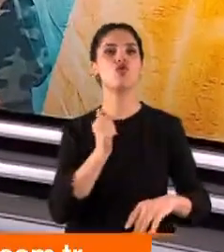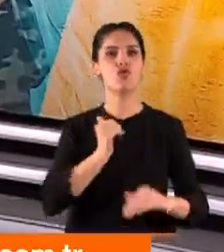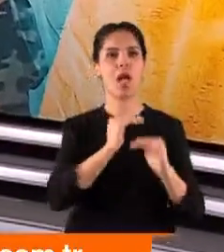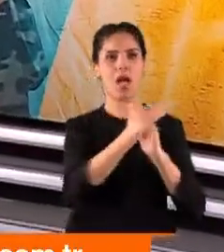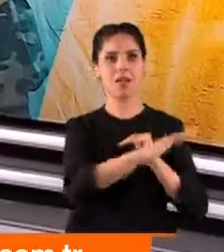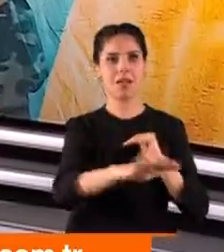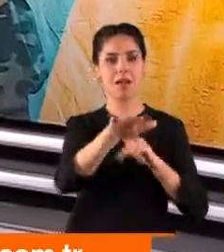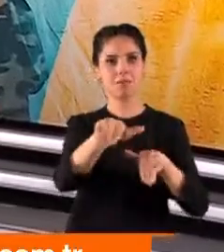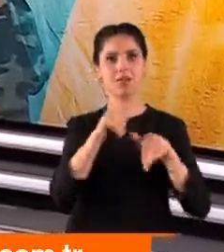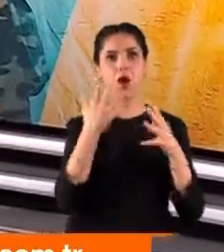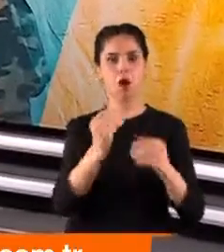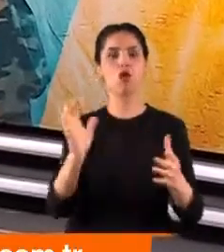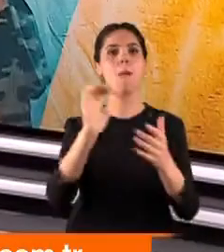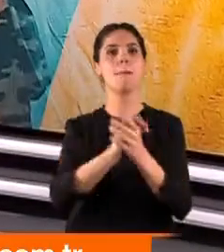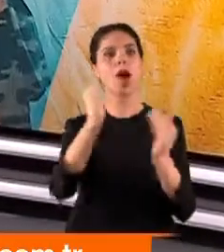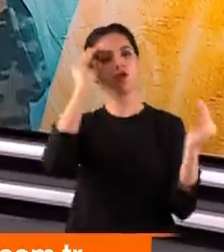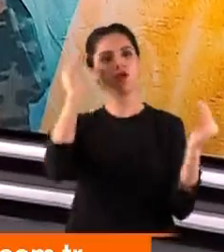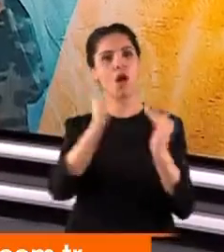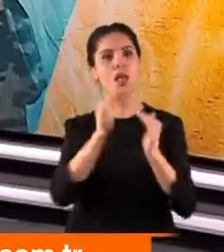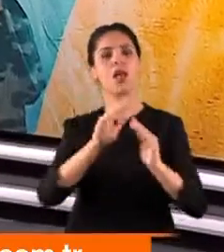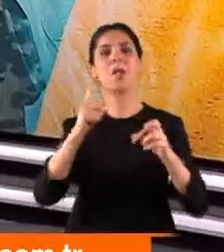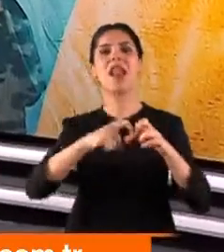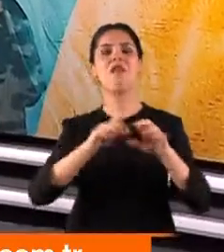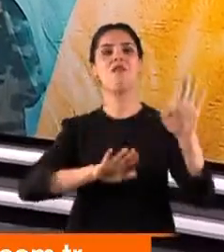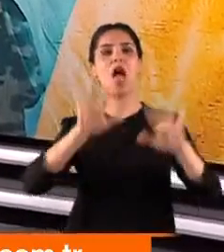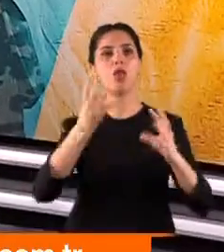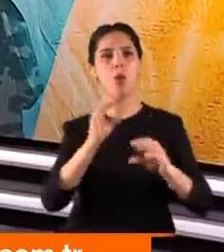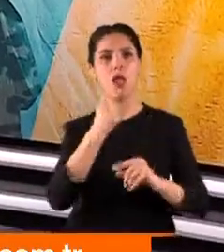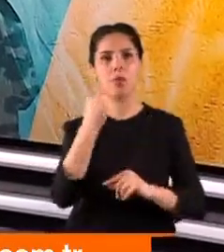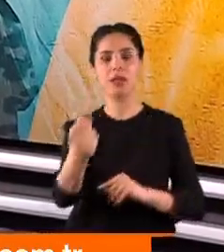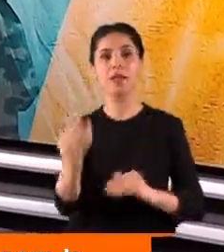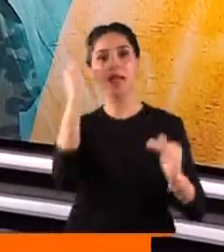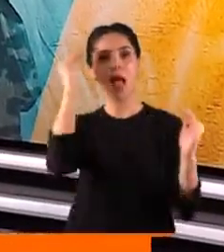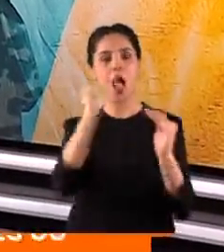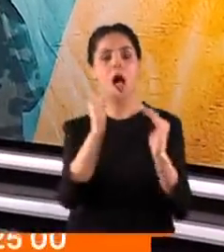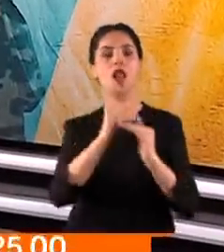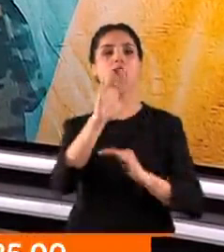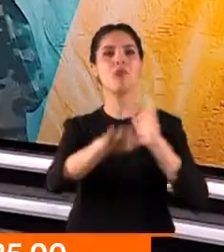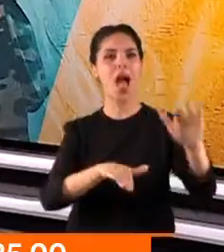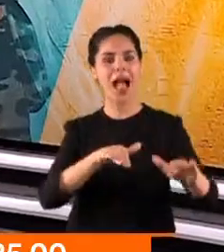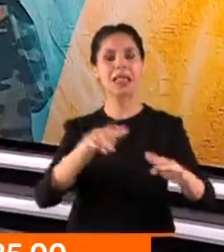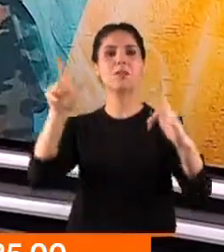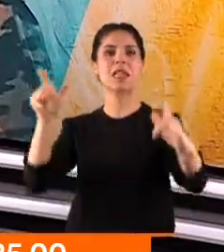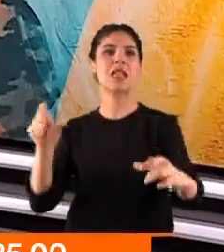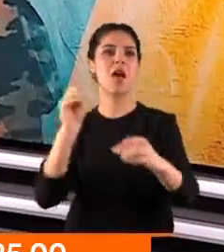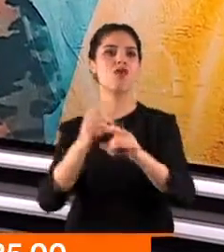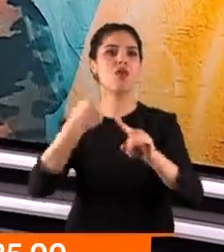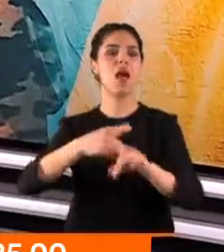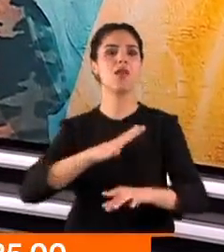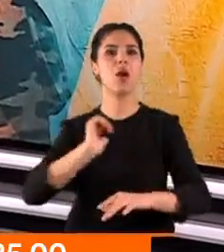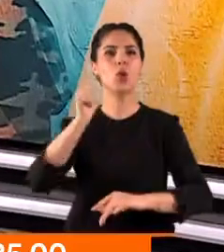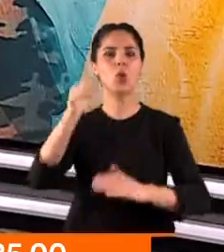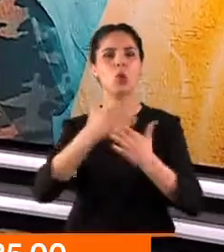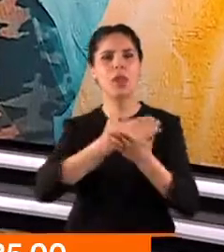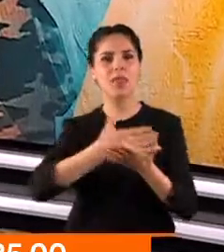çekilirse barış anlaşmasını referanduma götürecekleri ilan edildi. Müzakerelerdeki ilerleme sahaya da yansıdı ve günlerce